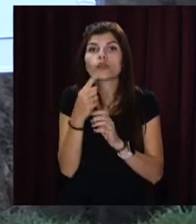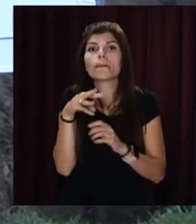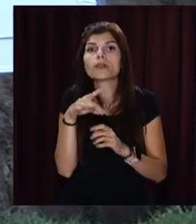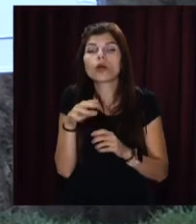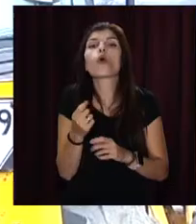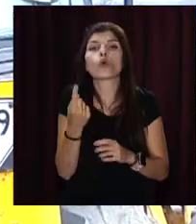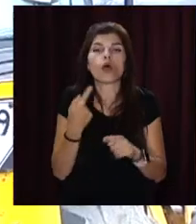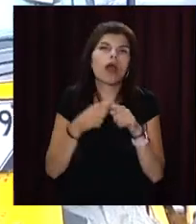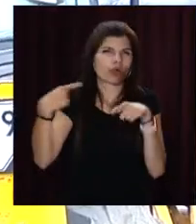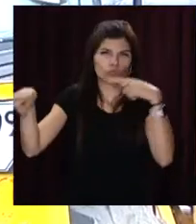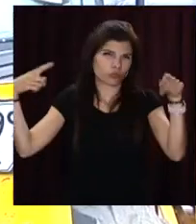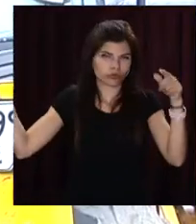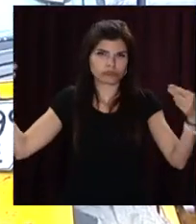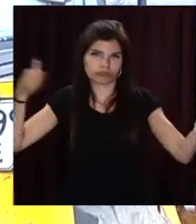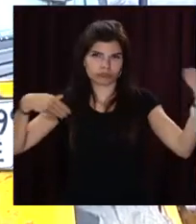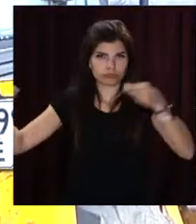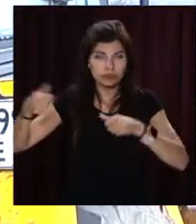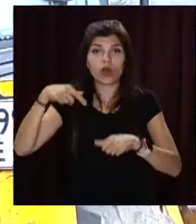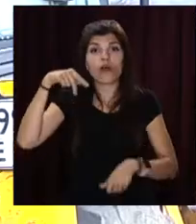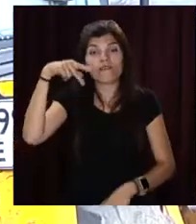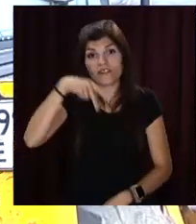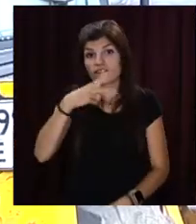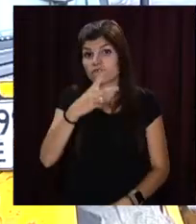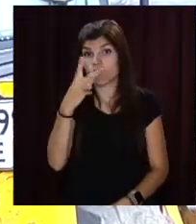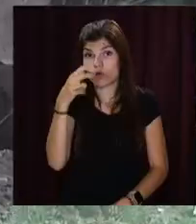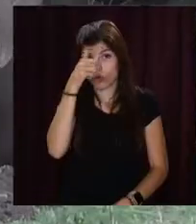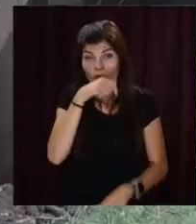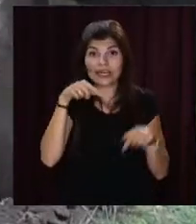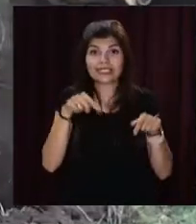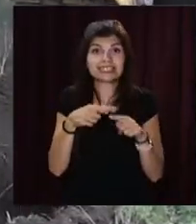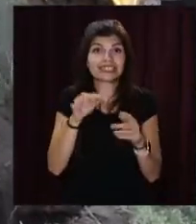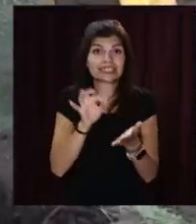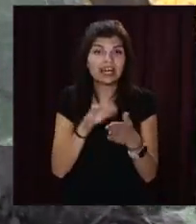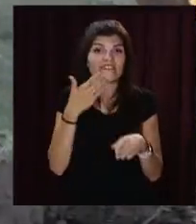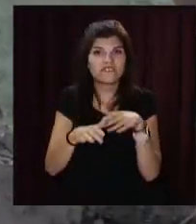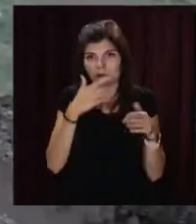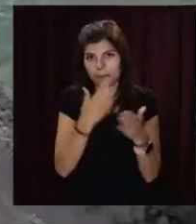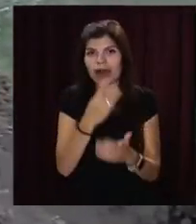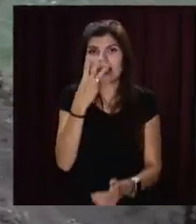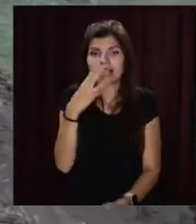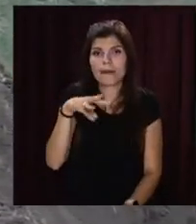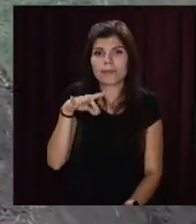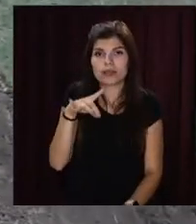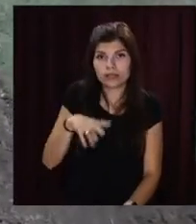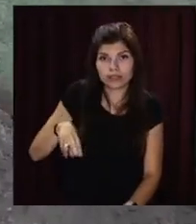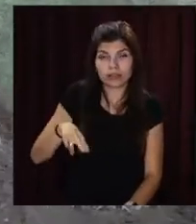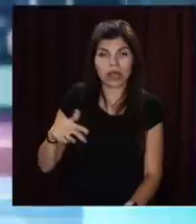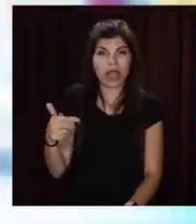гривень – з інших джерел. Зокрема, у 2022 році на ці цілі виділять понад 3 мільярди гривень.